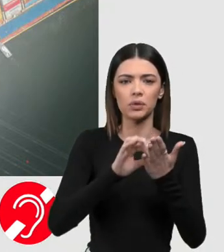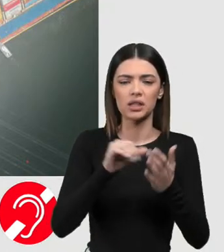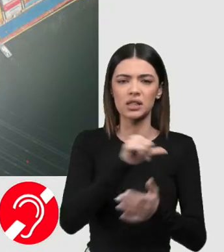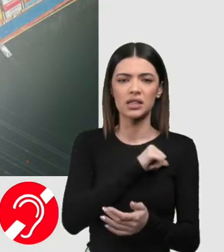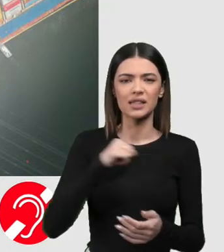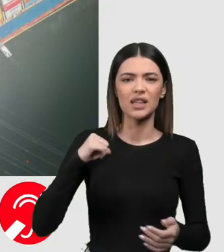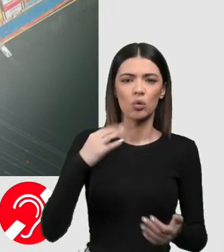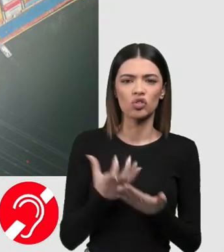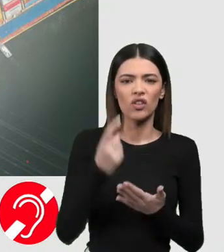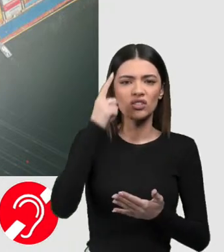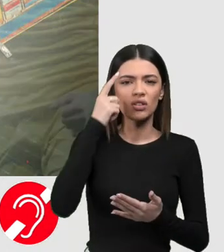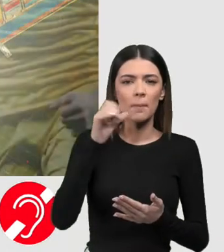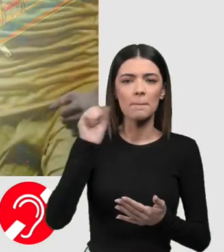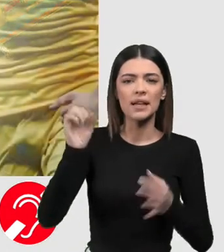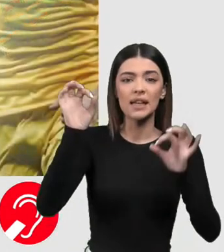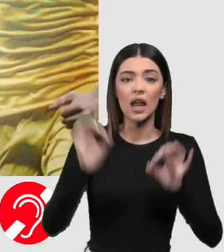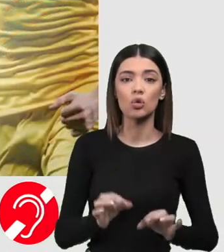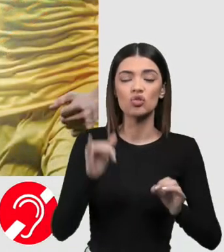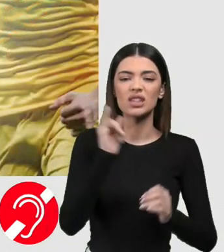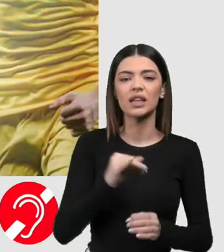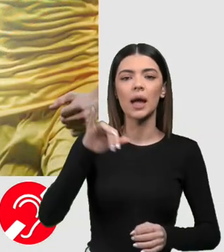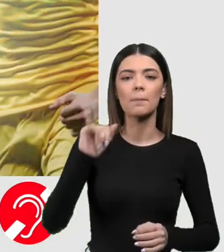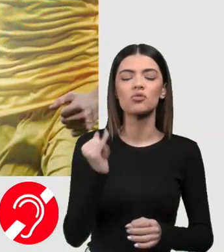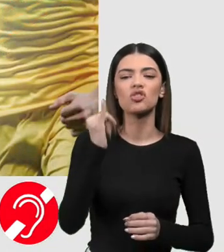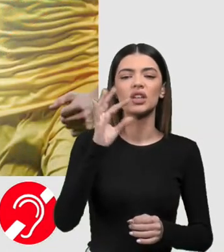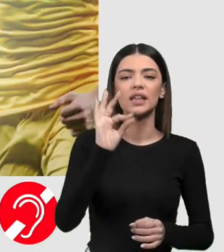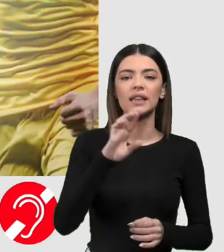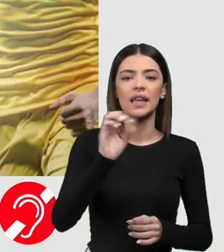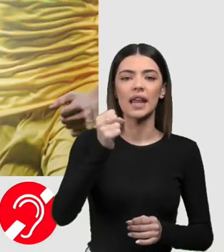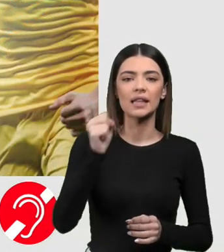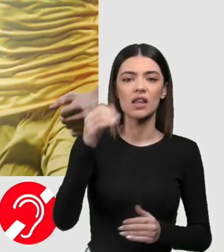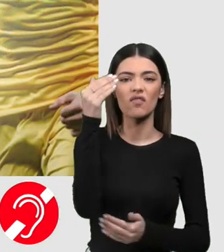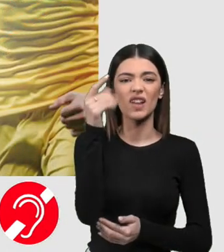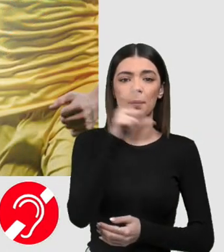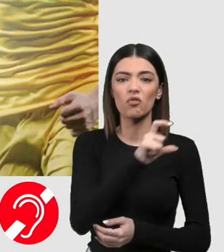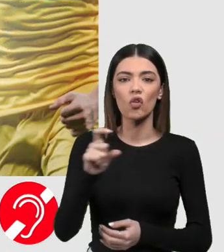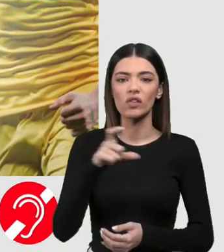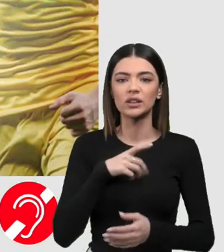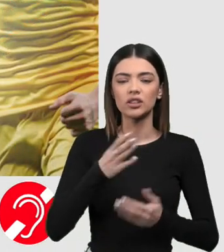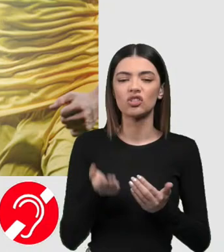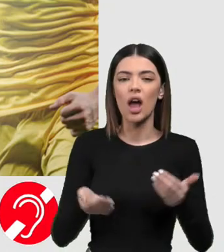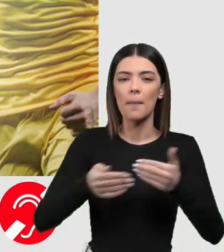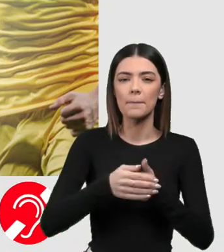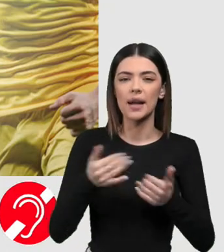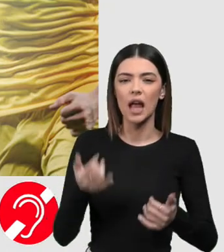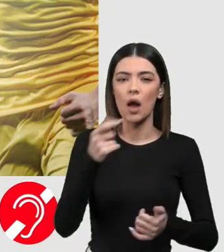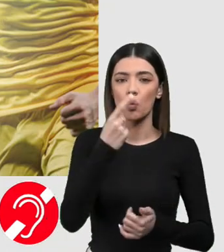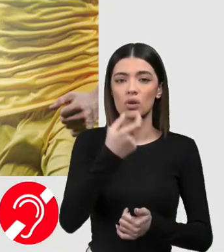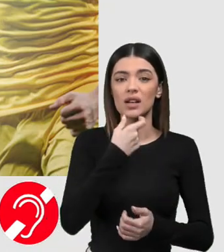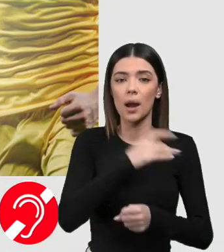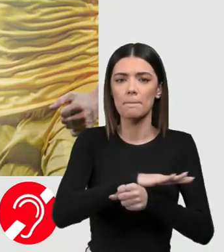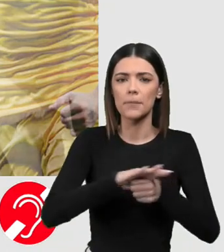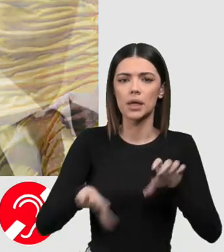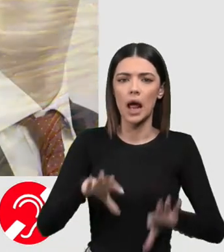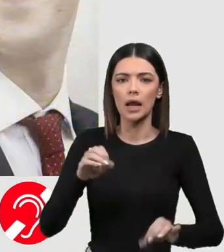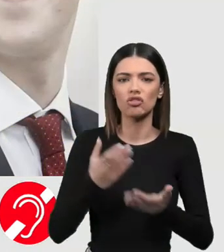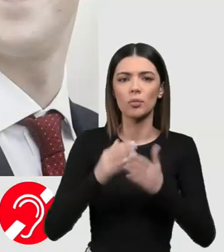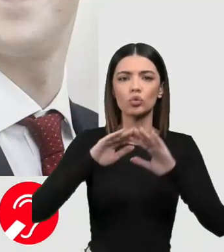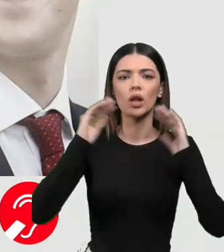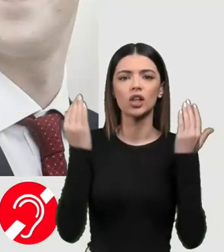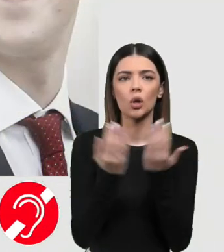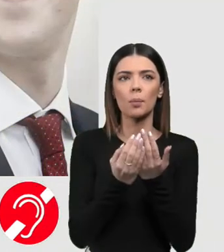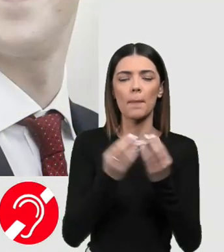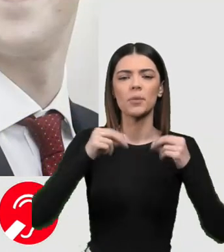automat într-o setare care reduce conținutul politic pe Instagram și Threads, compania fiind acuzată de cenzură într-un an electoral important la nivel